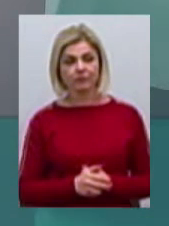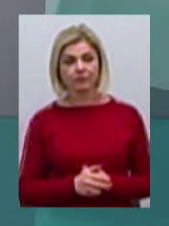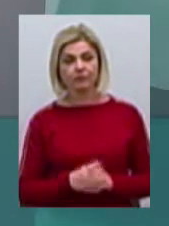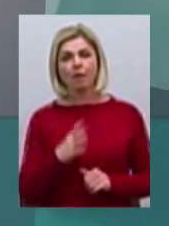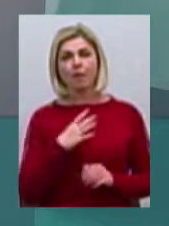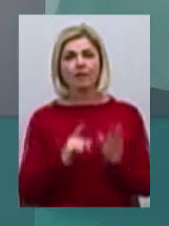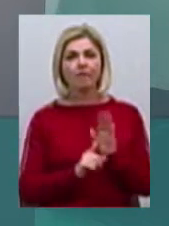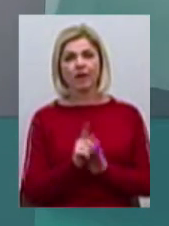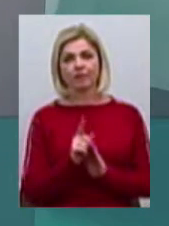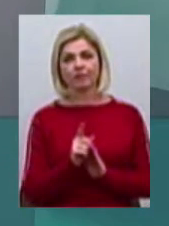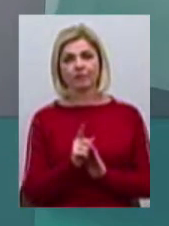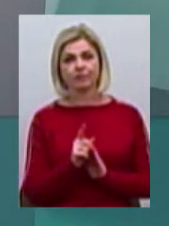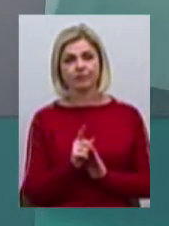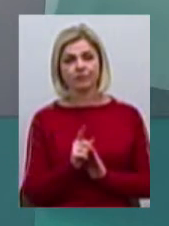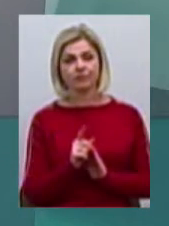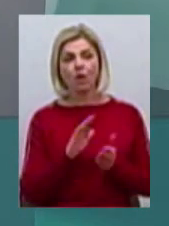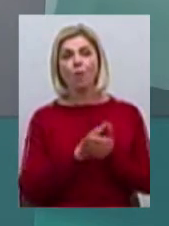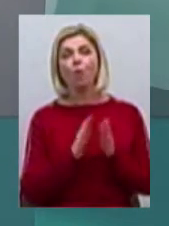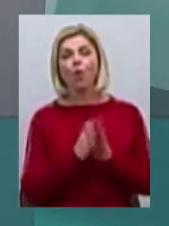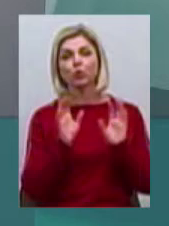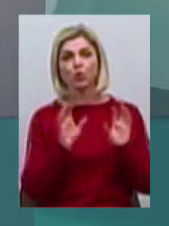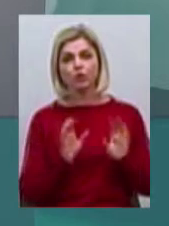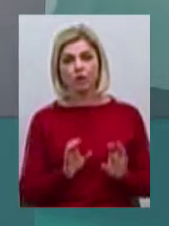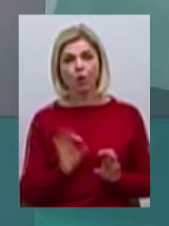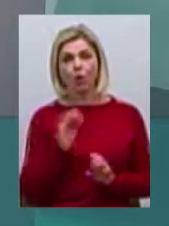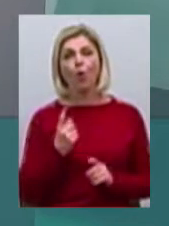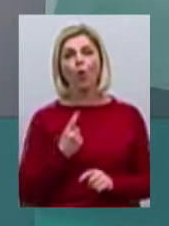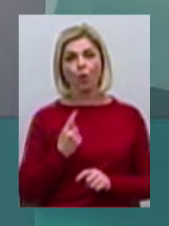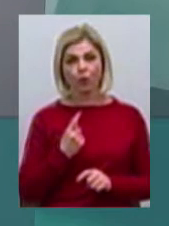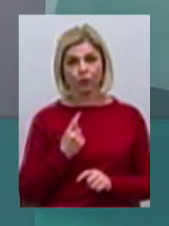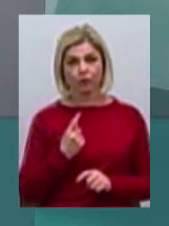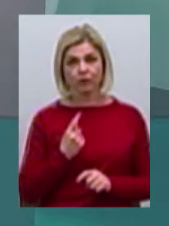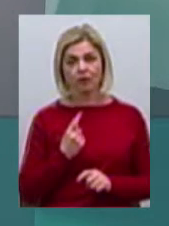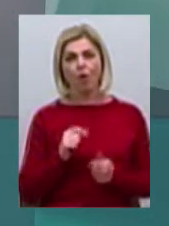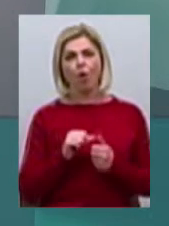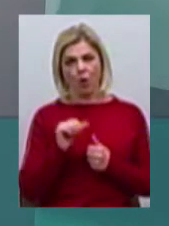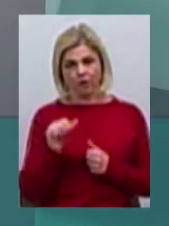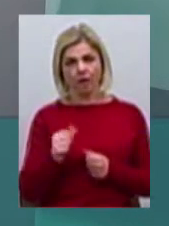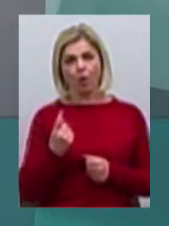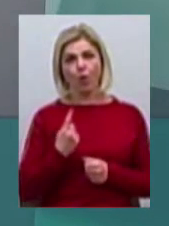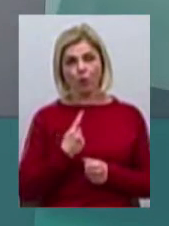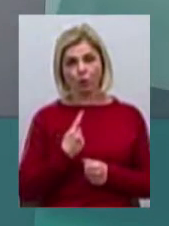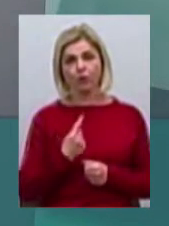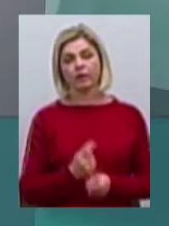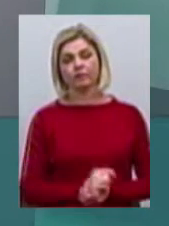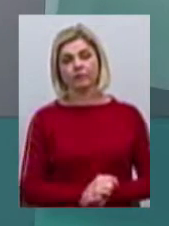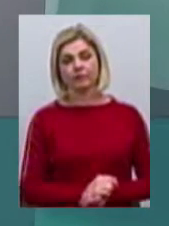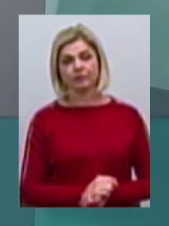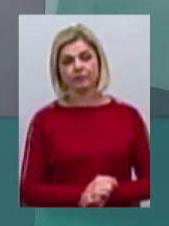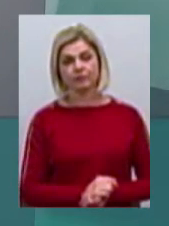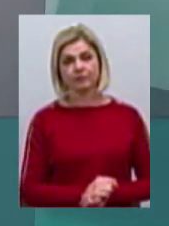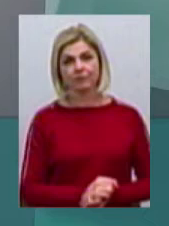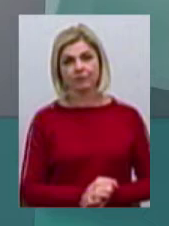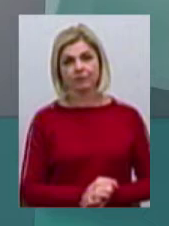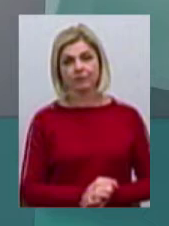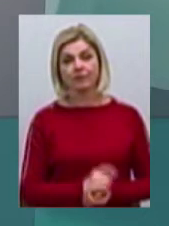введене таке положення про охорону, особливу охорону, так? І був